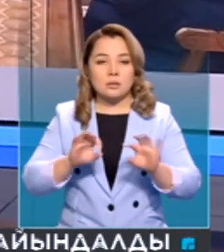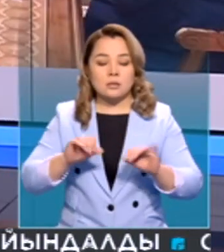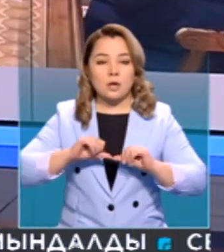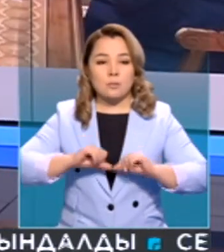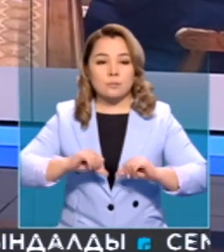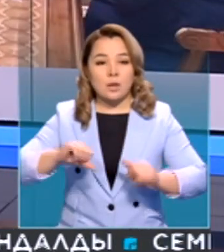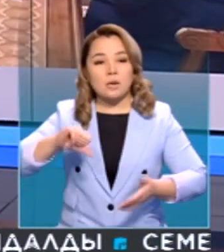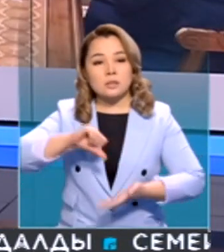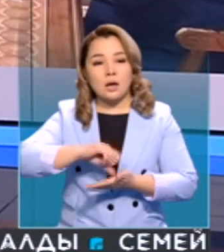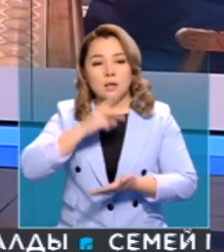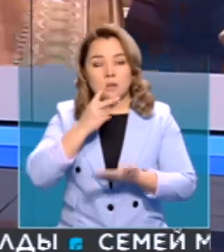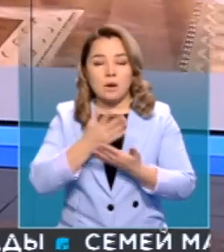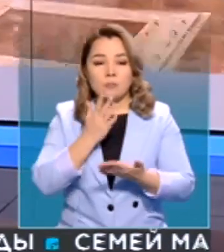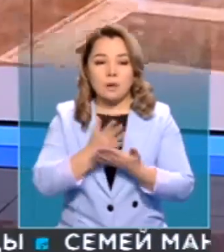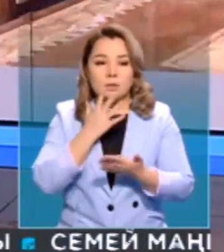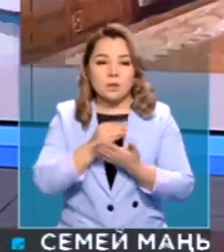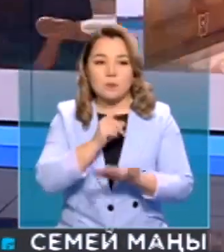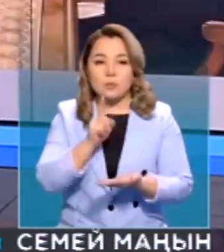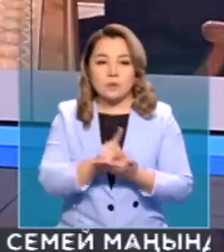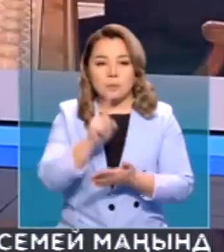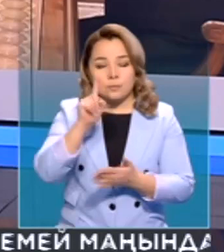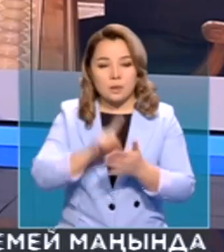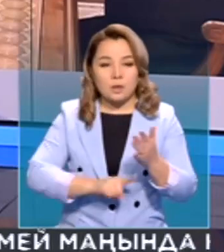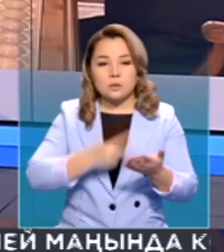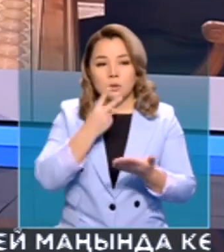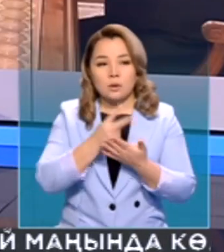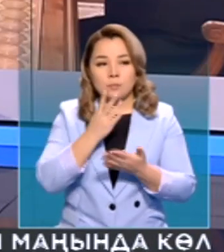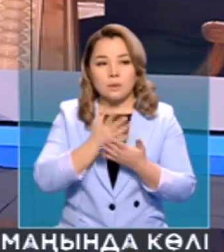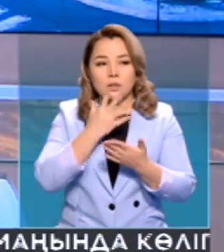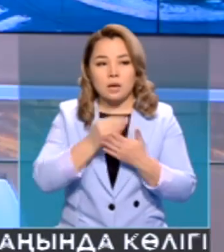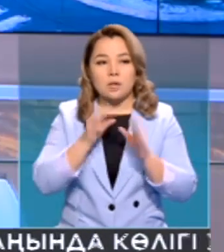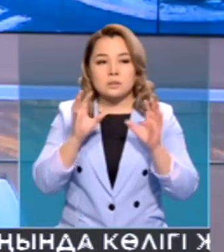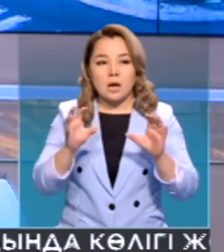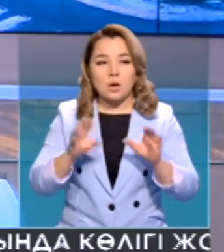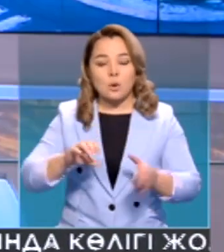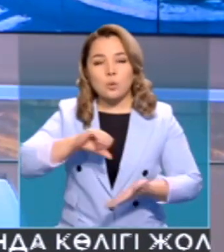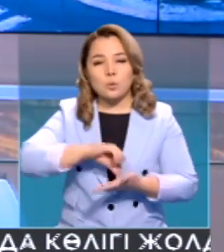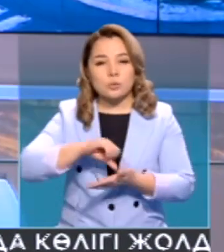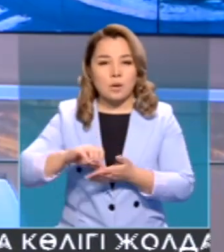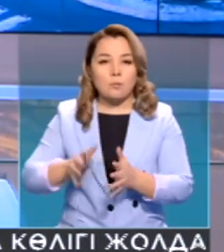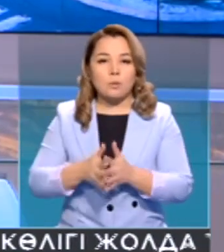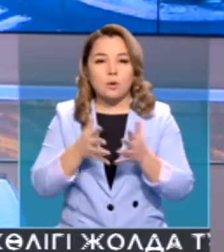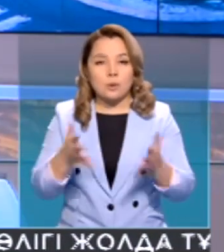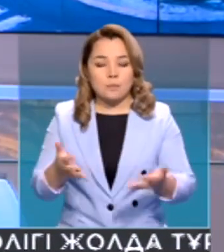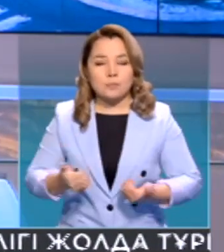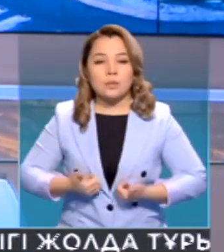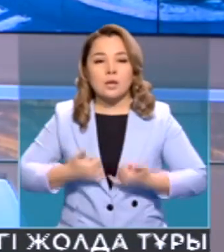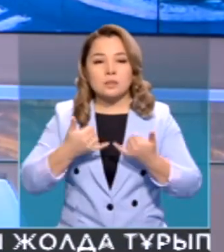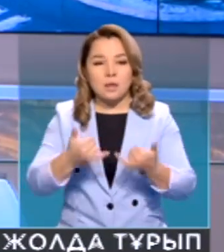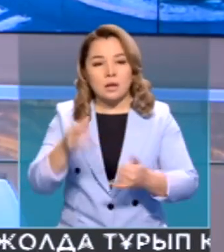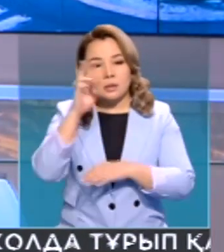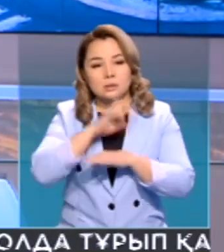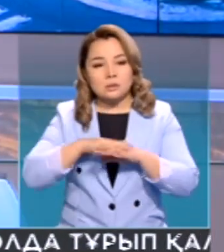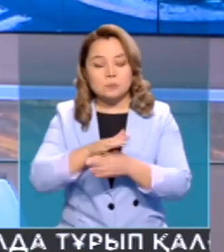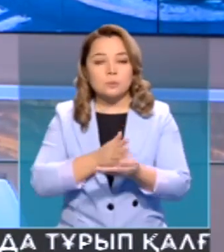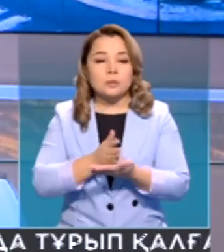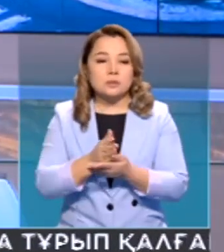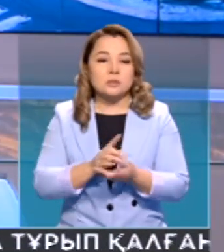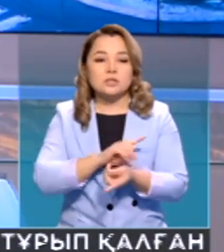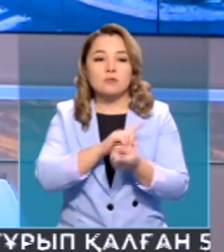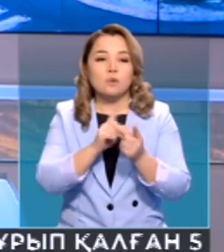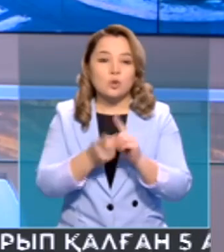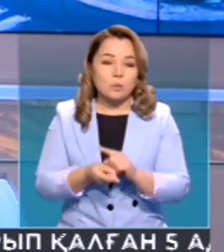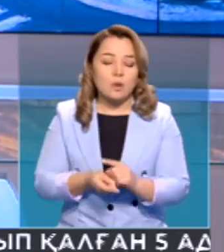осы маңызды міндетті абыроймен атқарына сенім білдірді. Өйткені заң үстемдігінің мызғымас беріктігі еліміздегі саяси